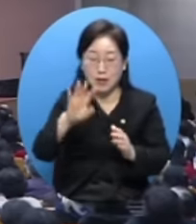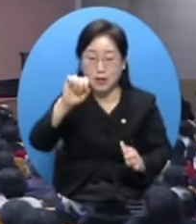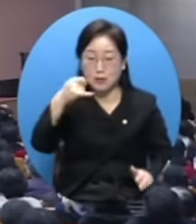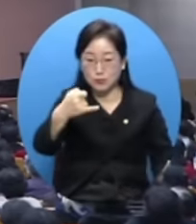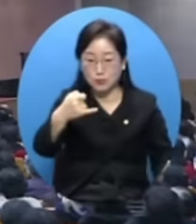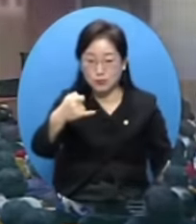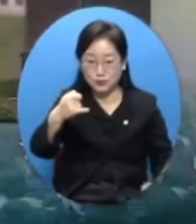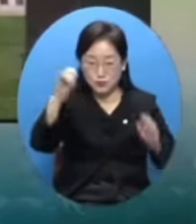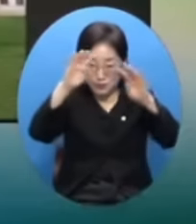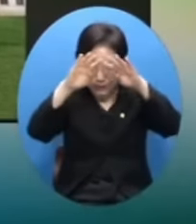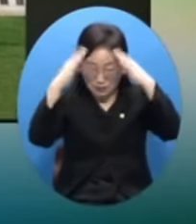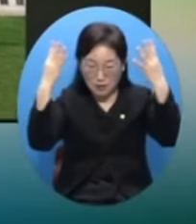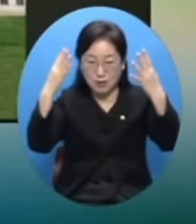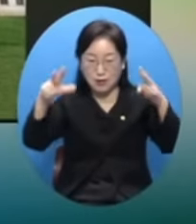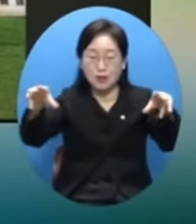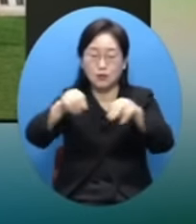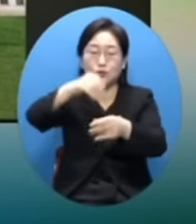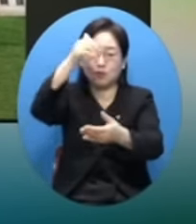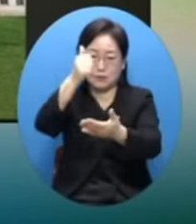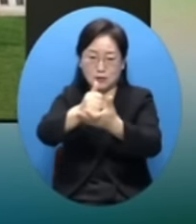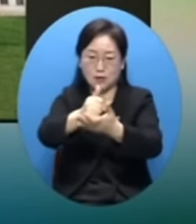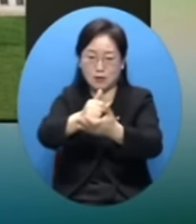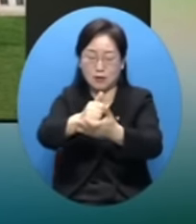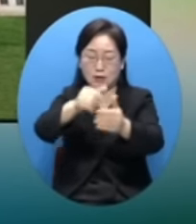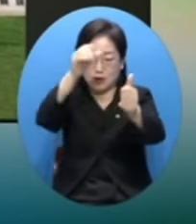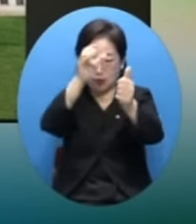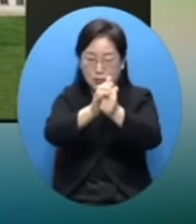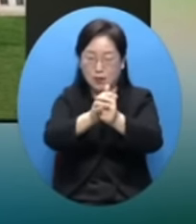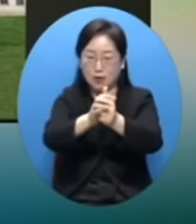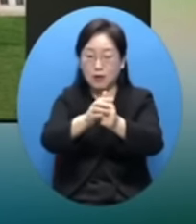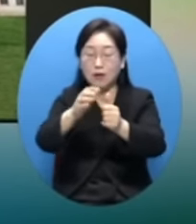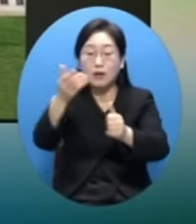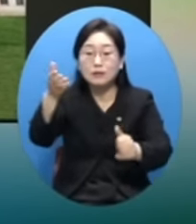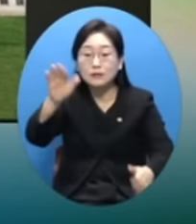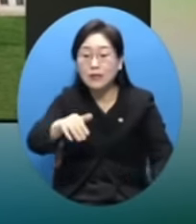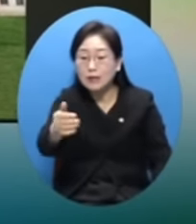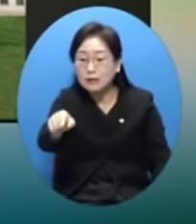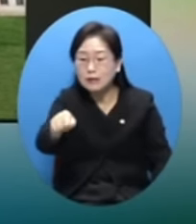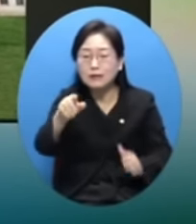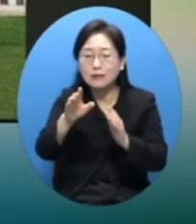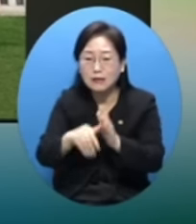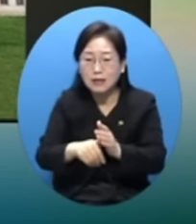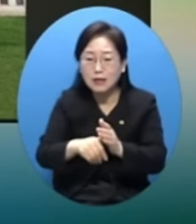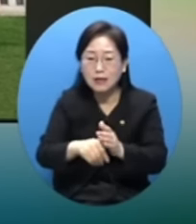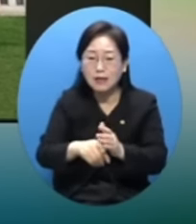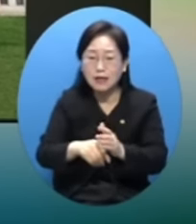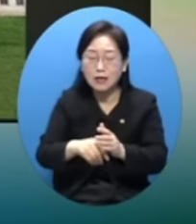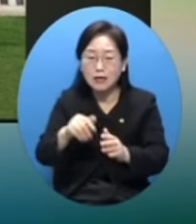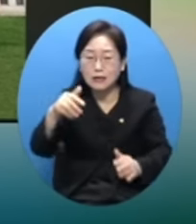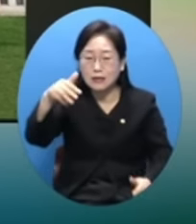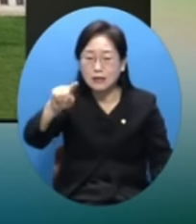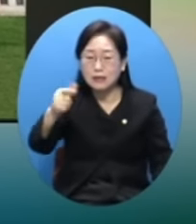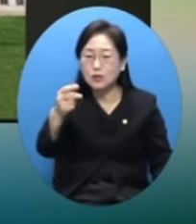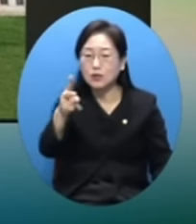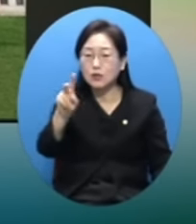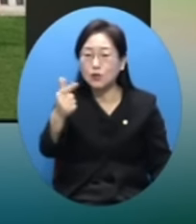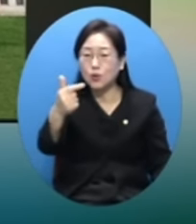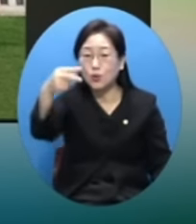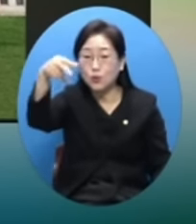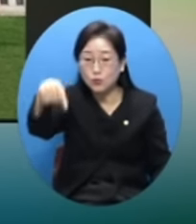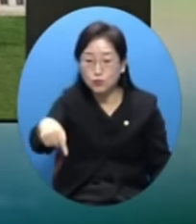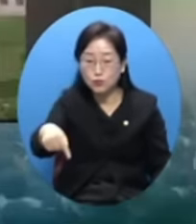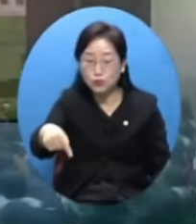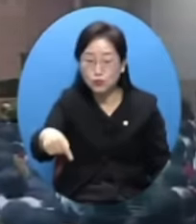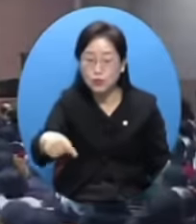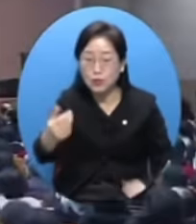부임을 하게 됩니다 그때 천년도 백신이 나왔는데 연도 백신을 본인이 내가 자원에서